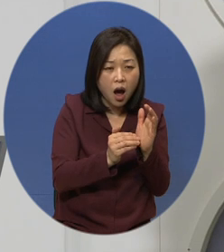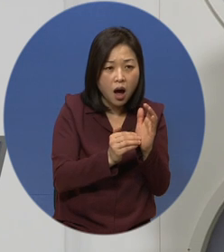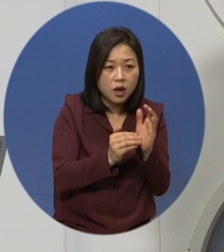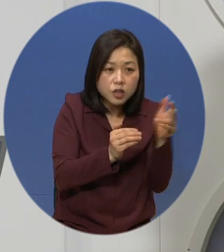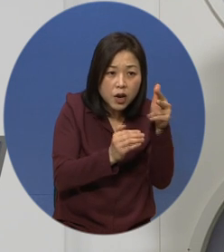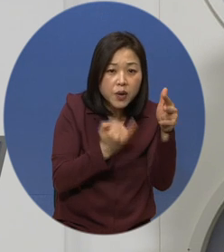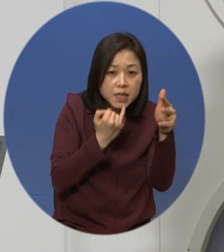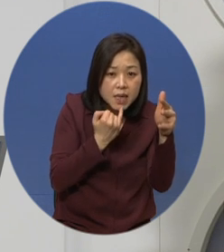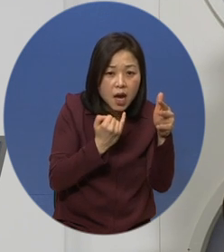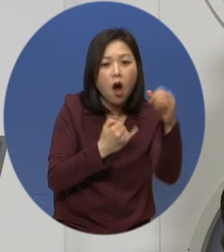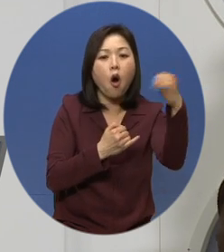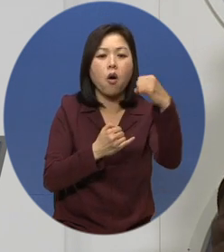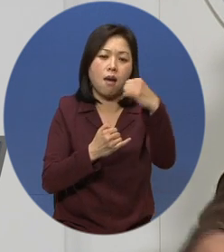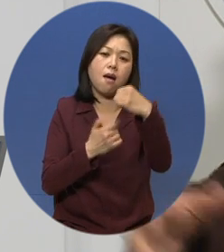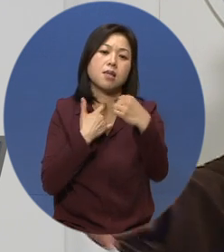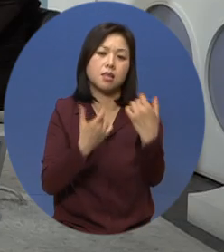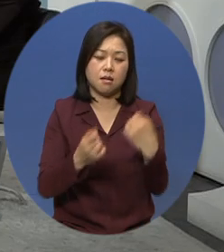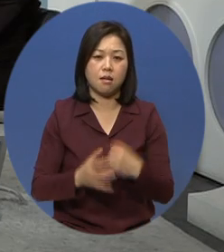했었죠